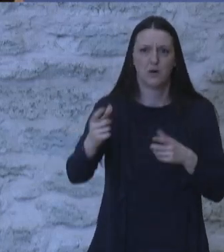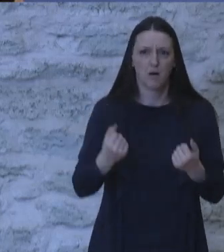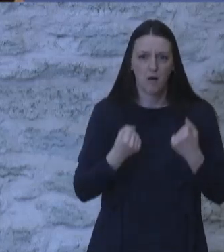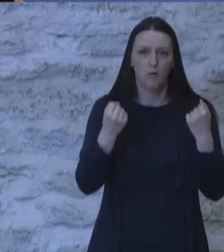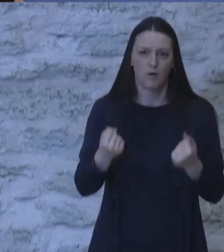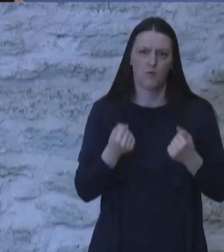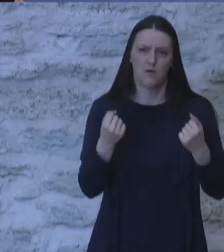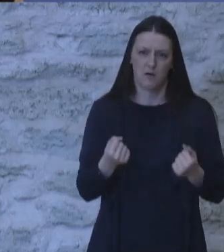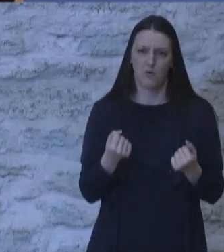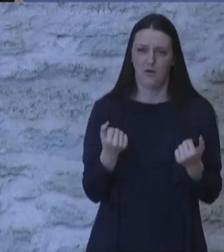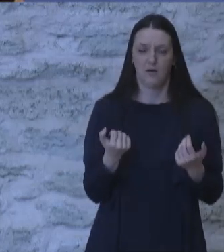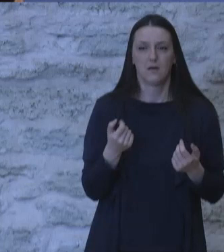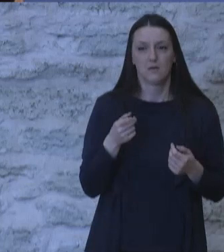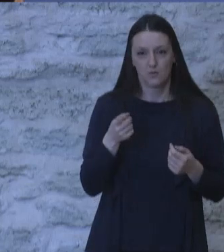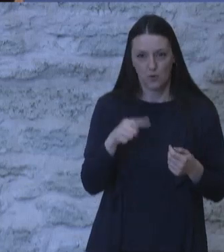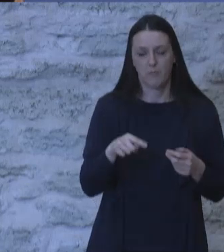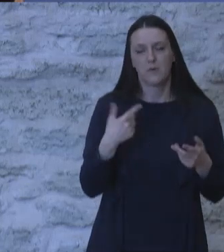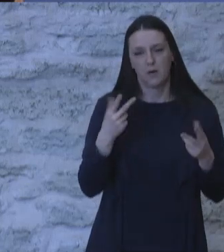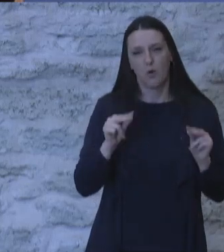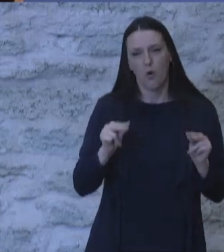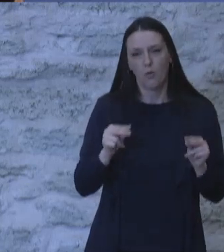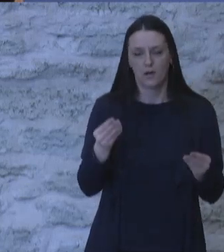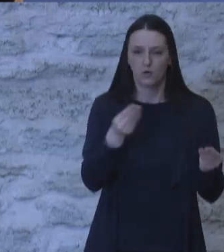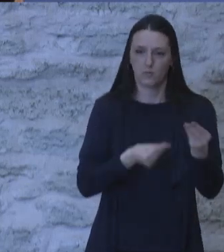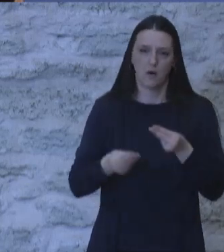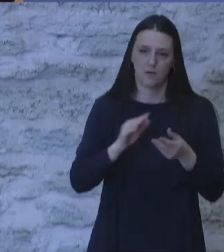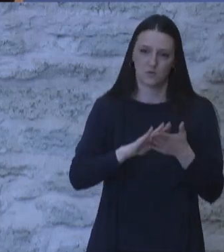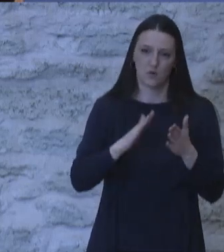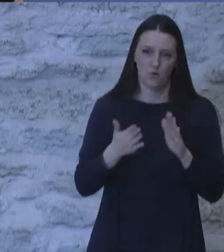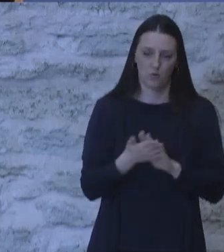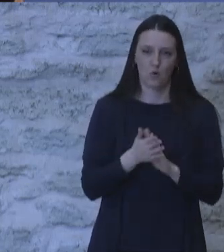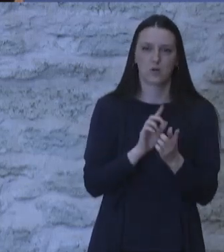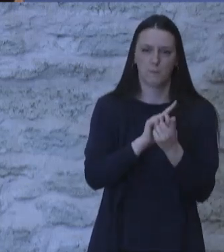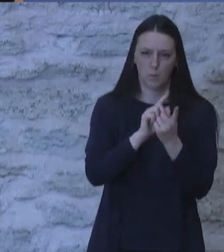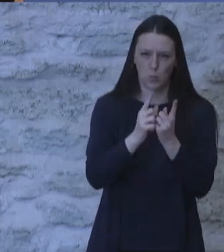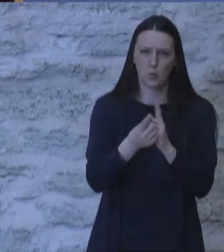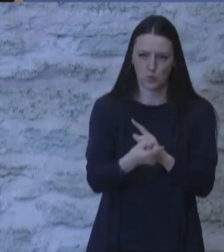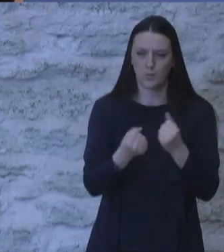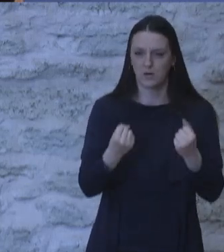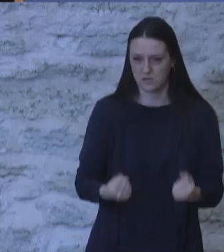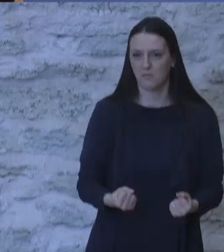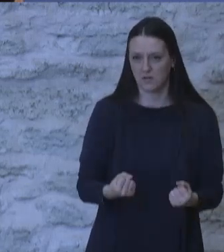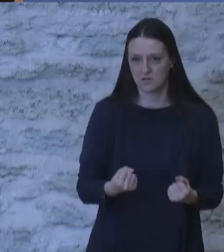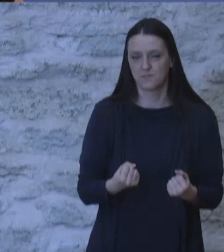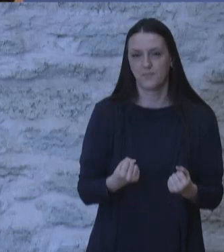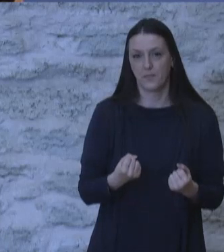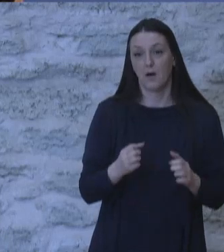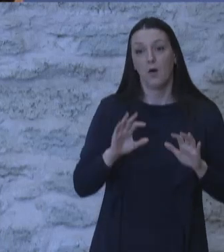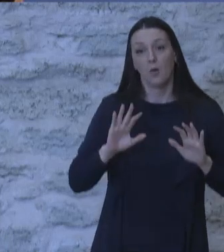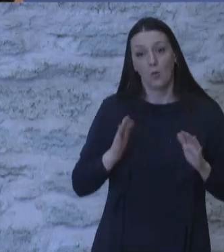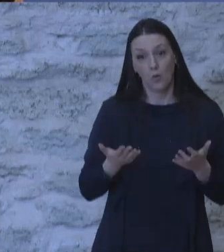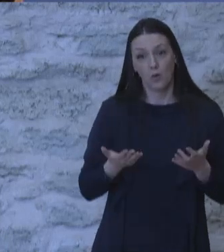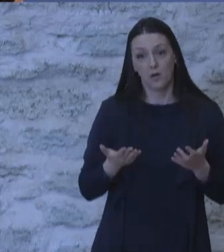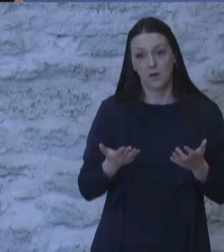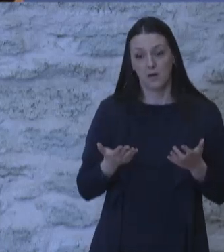kaua, siis loomulikult majandusolukord muutub aina raskemaks, kui me suudaksime